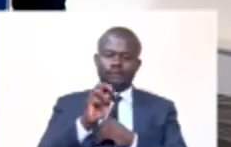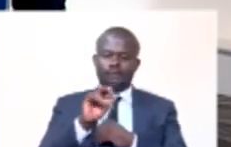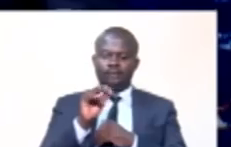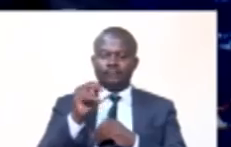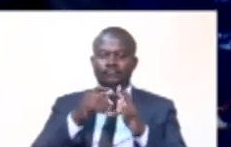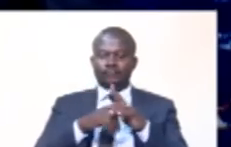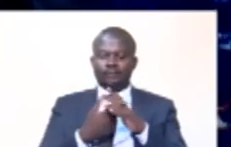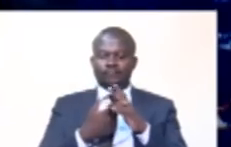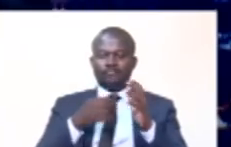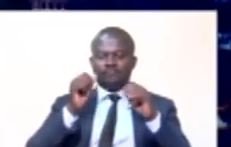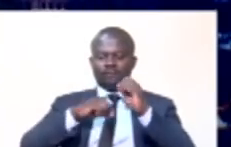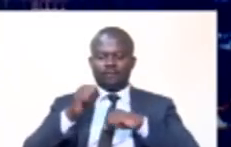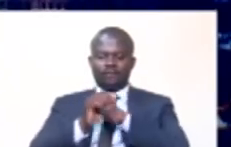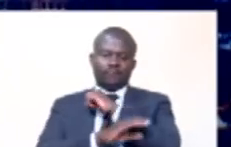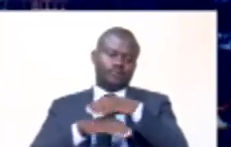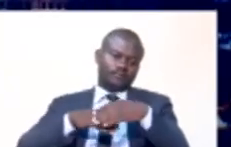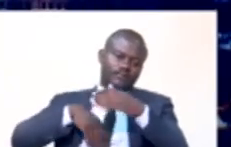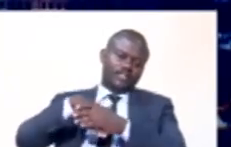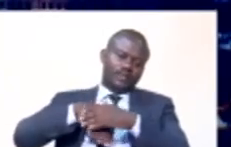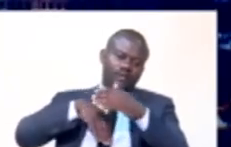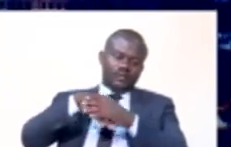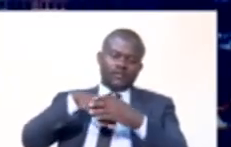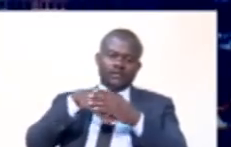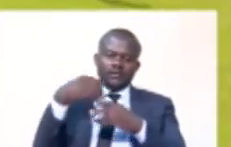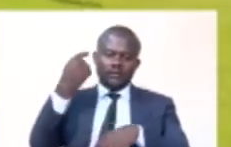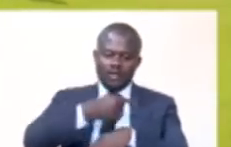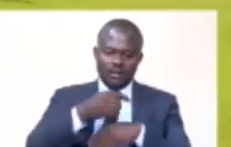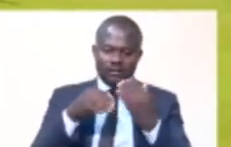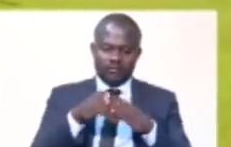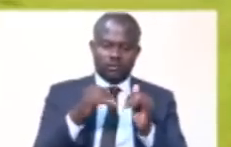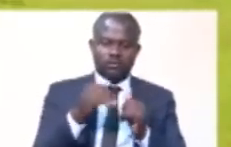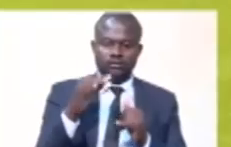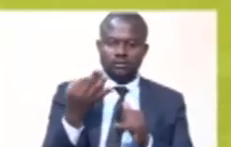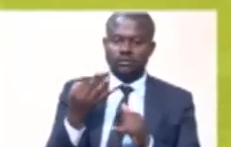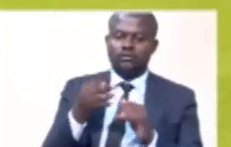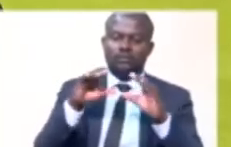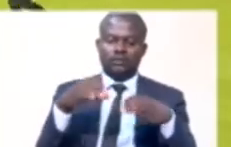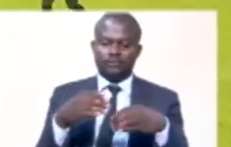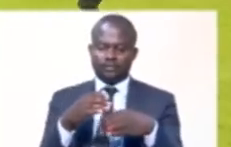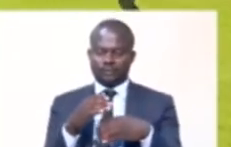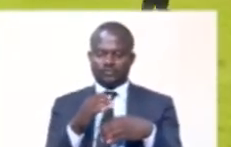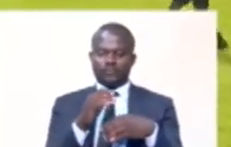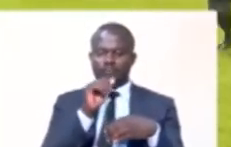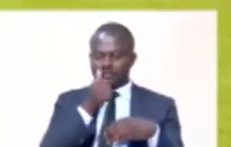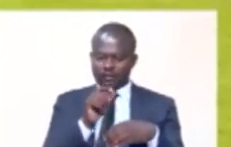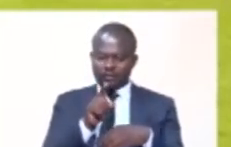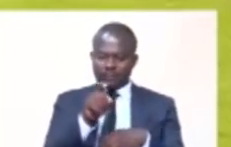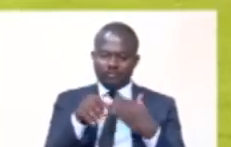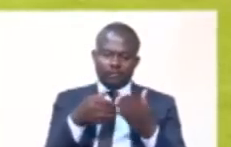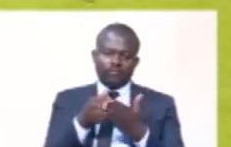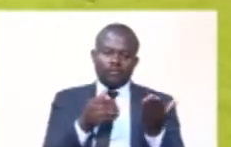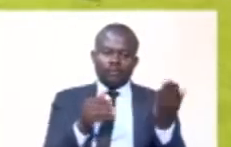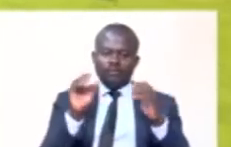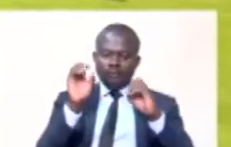nayo duheraho muri shampiyona y'igihugu mpira w'amaguru, aho uyu munsi imikino itatu rero yakinwe, ikipe ya Rayon Sport ikaba